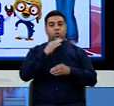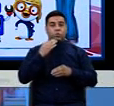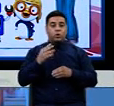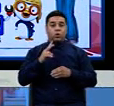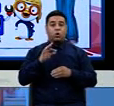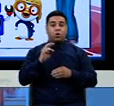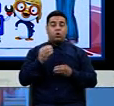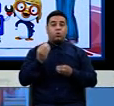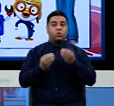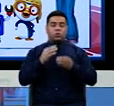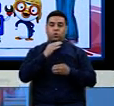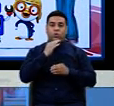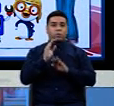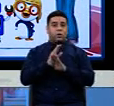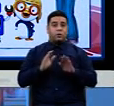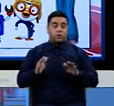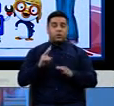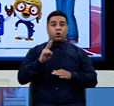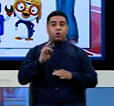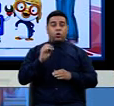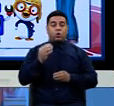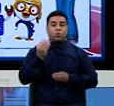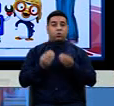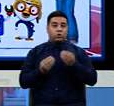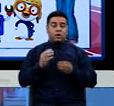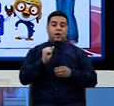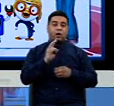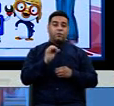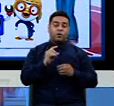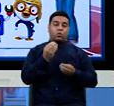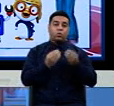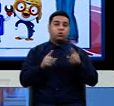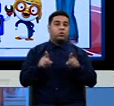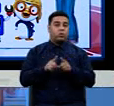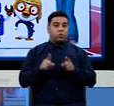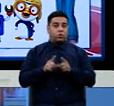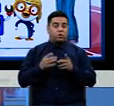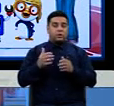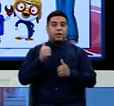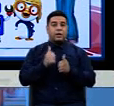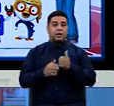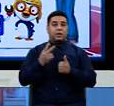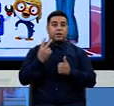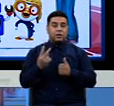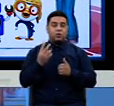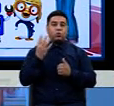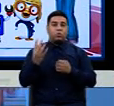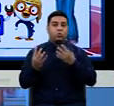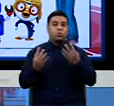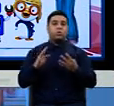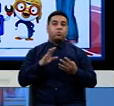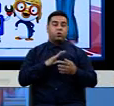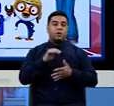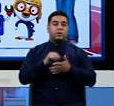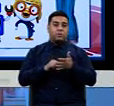ko'pmi? Lolaning o'yinchoqlari ko'p emas. Lolaning o'yinchoqlari ham, Anvarning o'yinchoqlari ham har ikkalasi 4 tadan